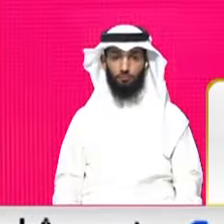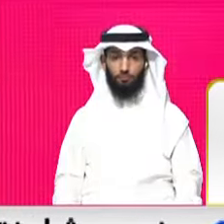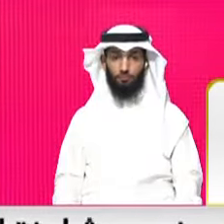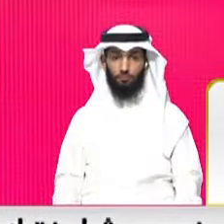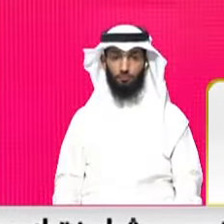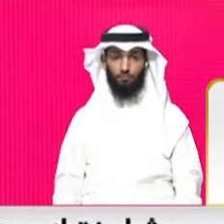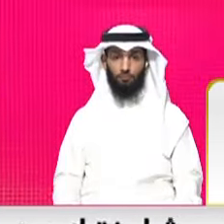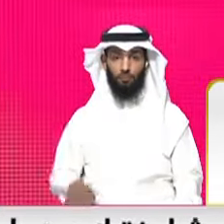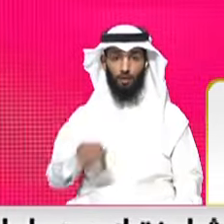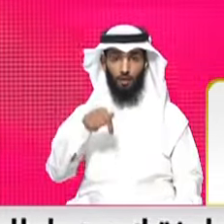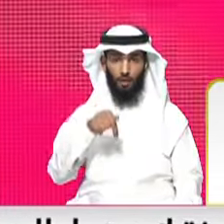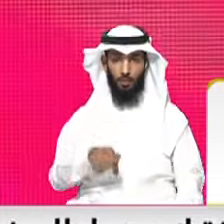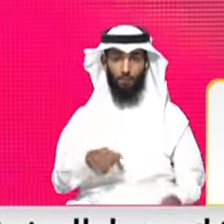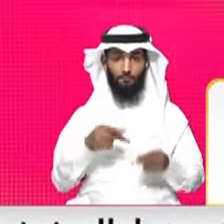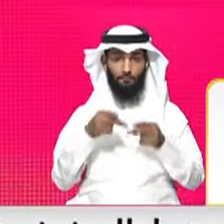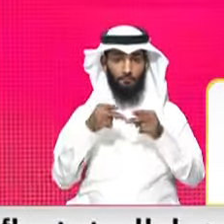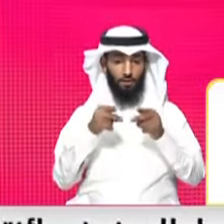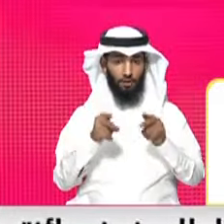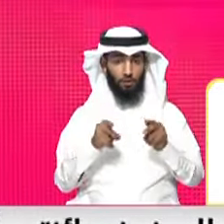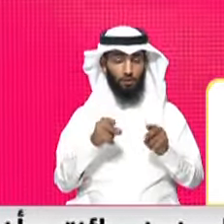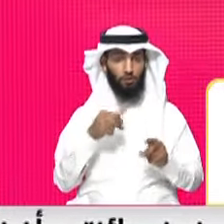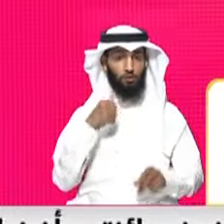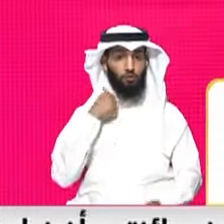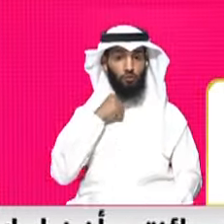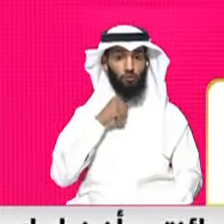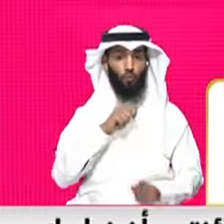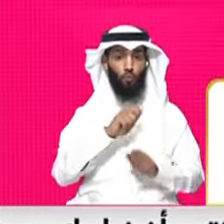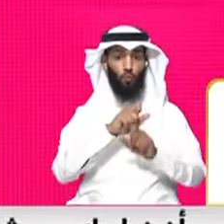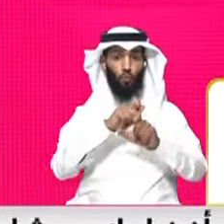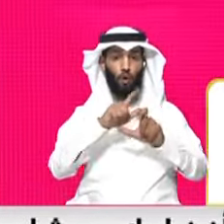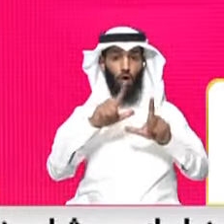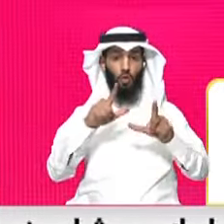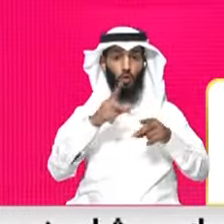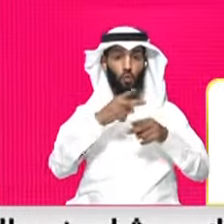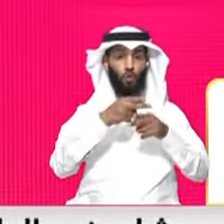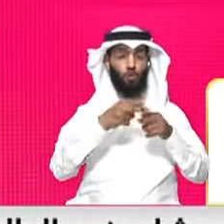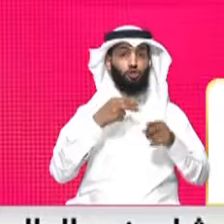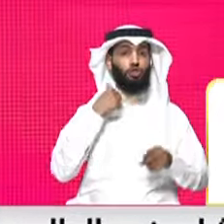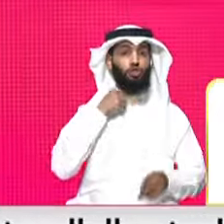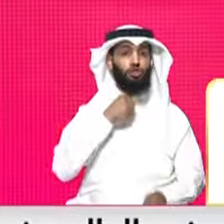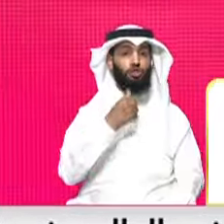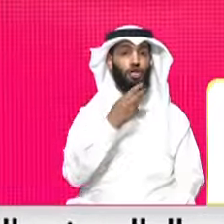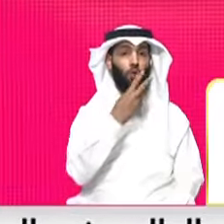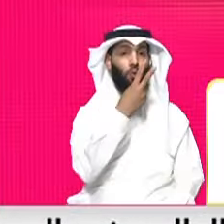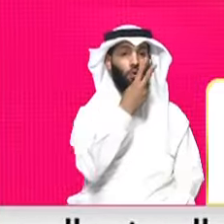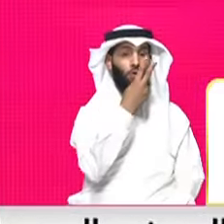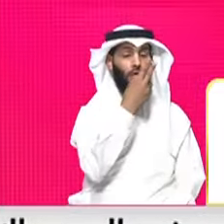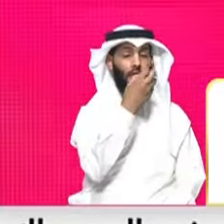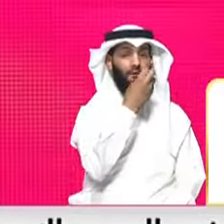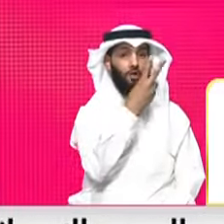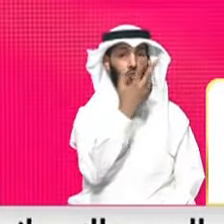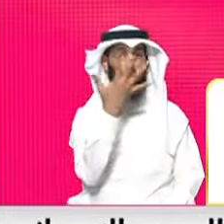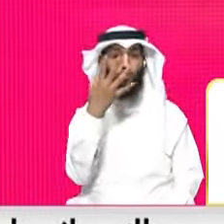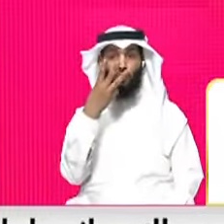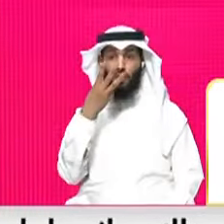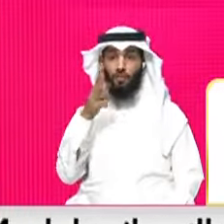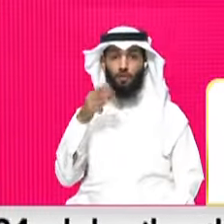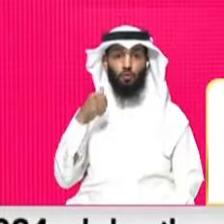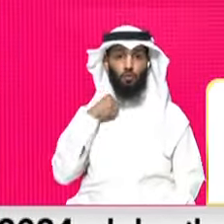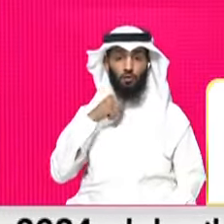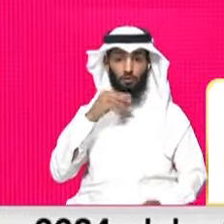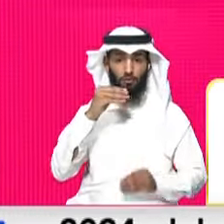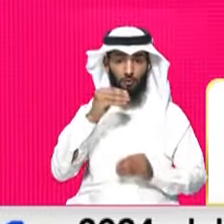ويترجم هذا المشروع الرائد تحويل رؤية كويت جديدة 2035 التنموية إلى